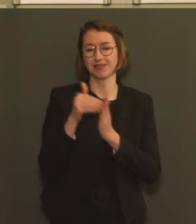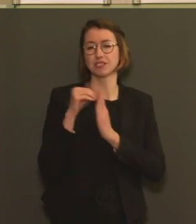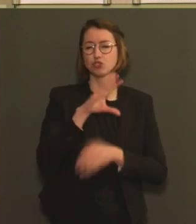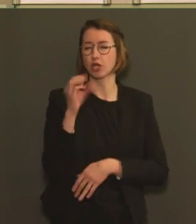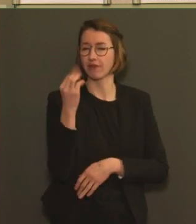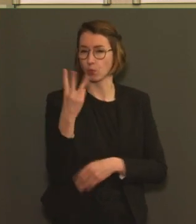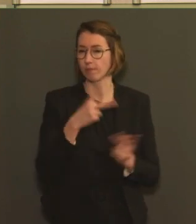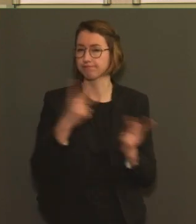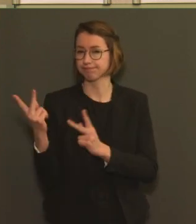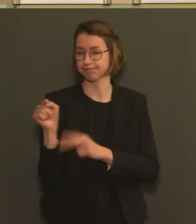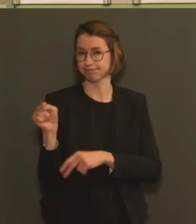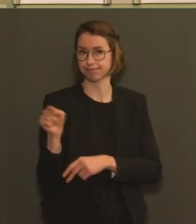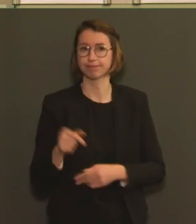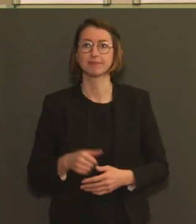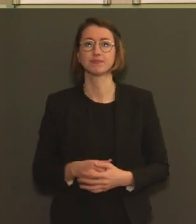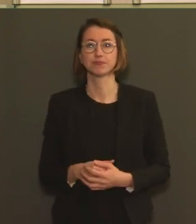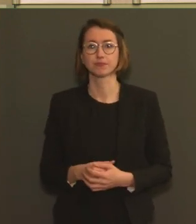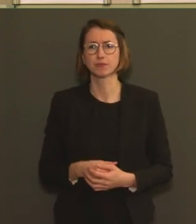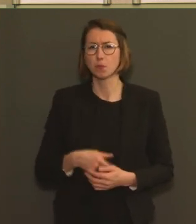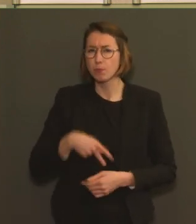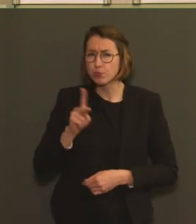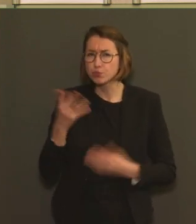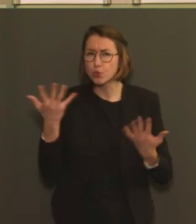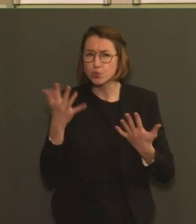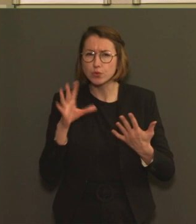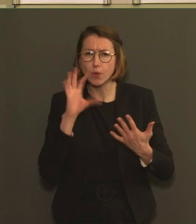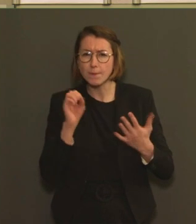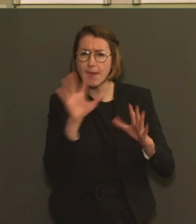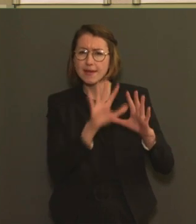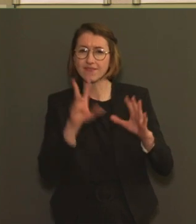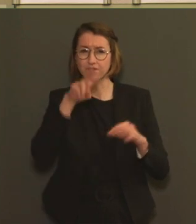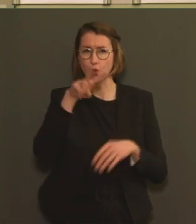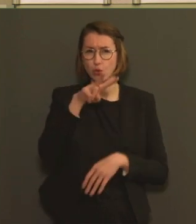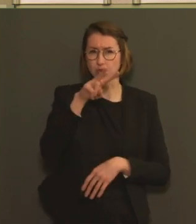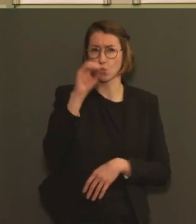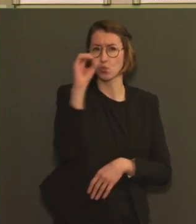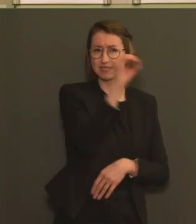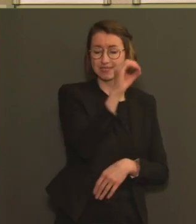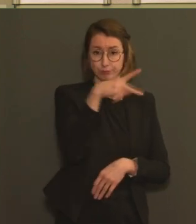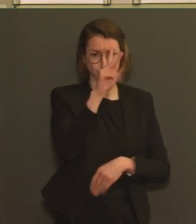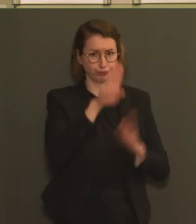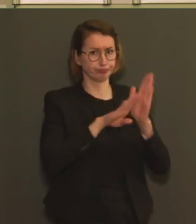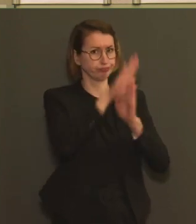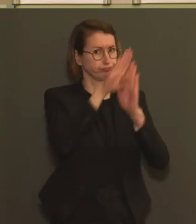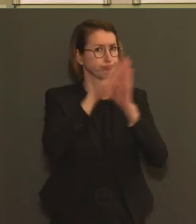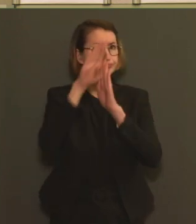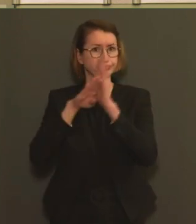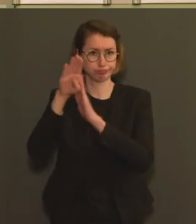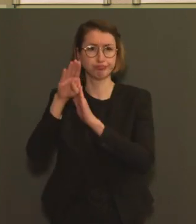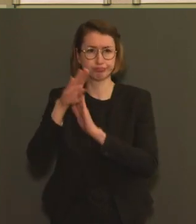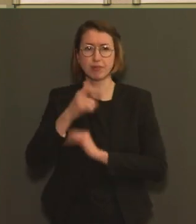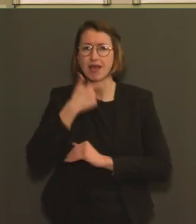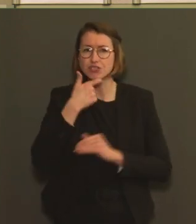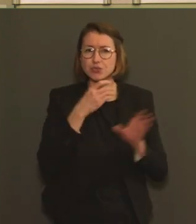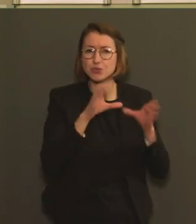niveau des deux Flandres. L'âge moyen des patients hospitalisés, pour l'instant, est en légère diminution par rapport